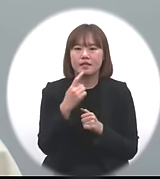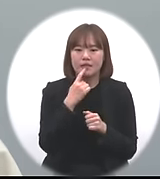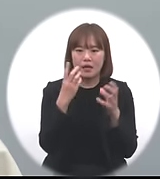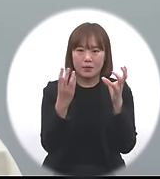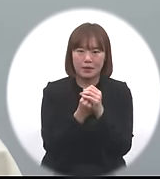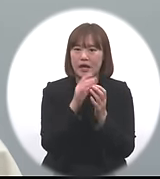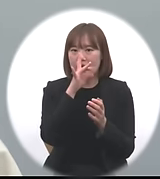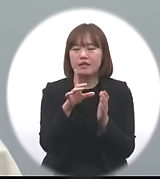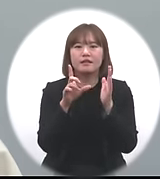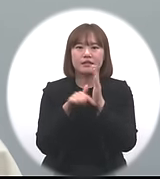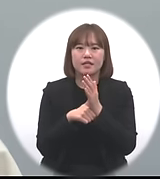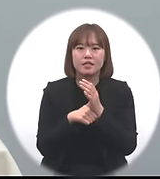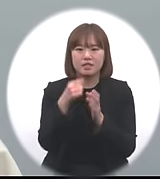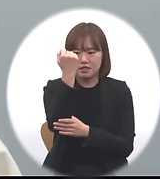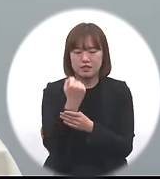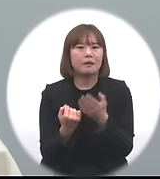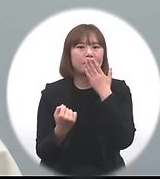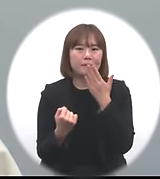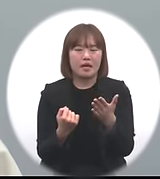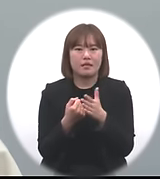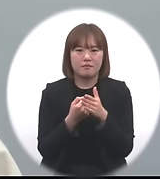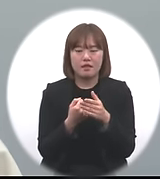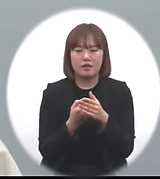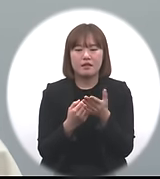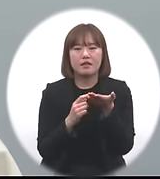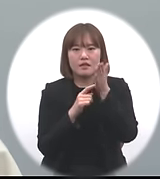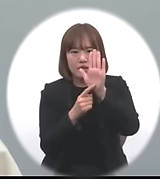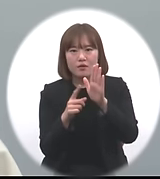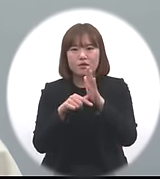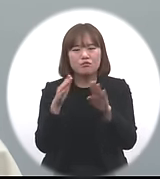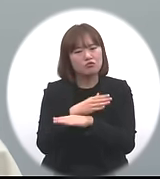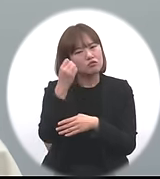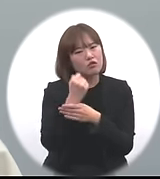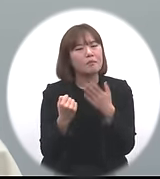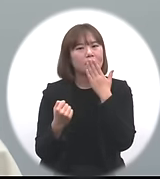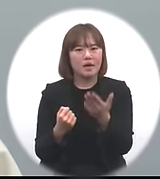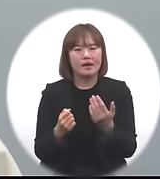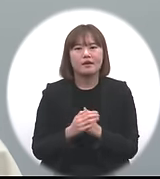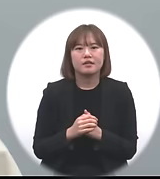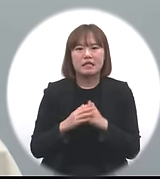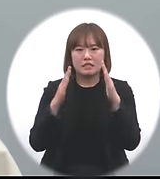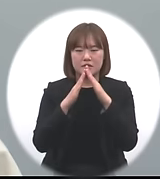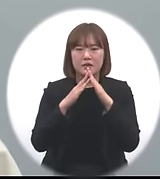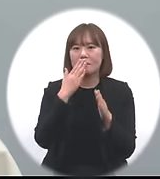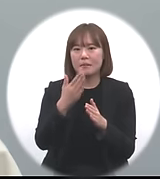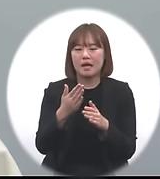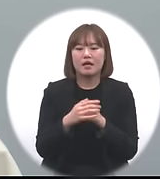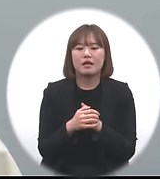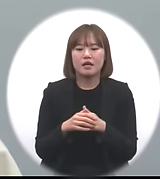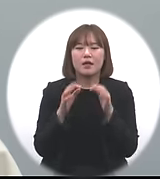닦아내야만 확인할 수 있는 겁니다. 이가 완전히 안 나왔을 때도 저렇게 썩을 수가 있는 거죠. 그러니까 나오면서 썩었다라는 얘기들도 하시는